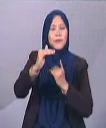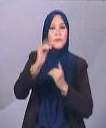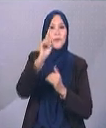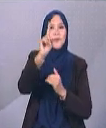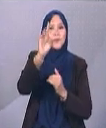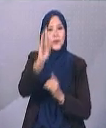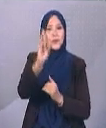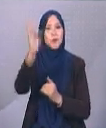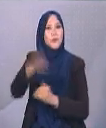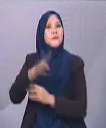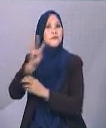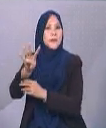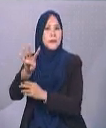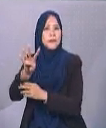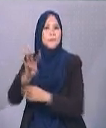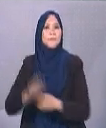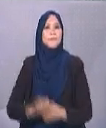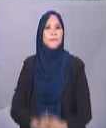April.